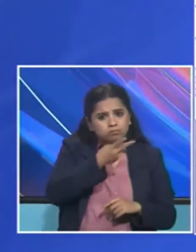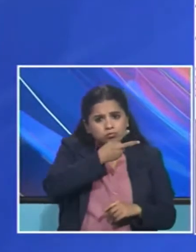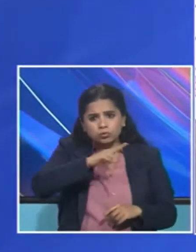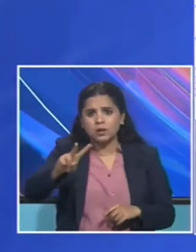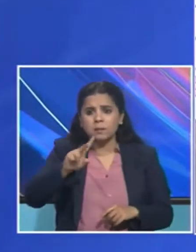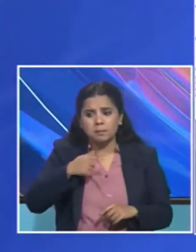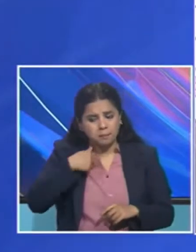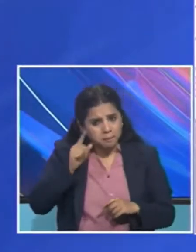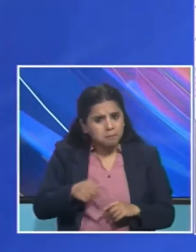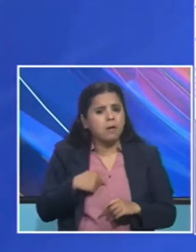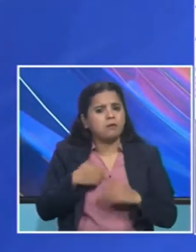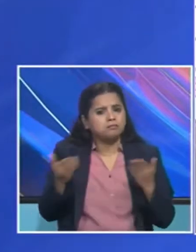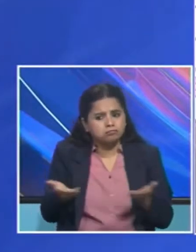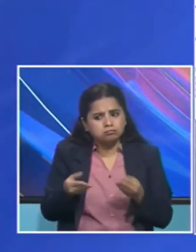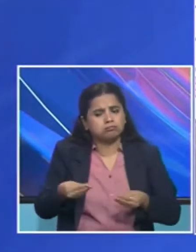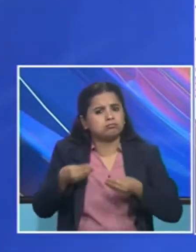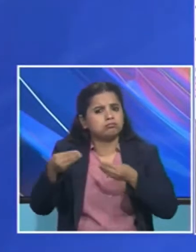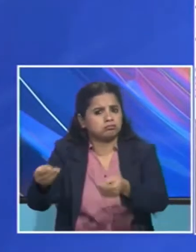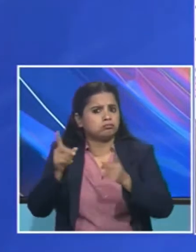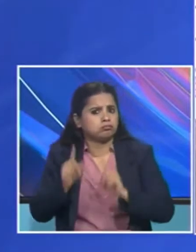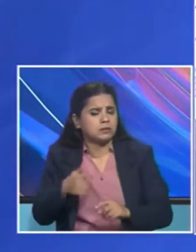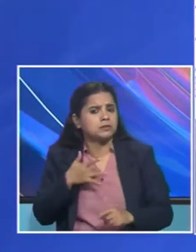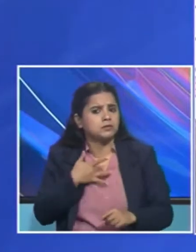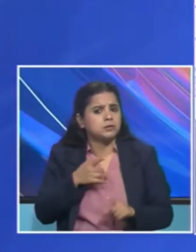हैं। यहाँ